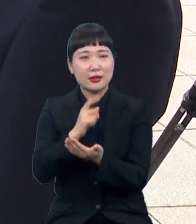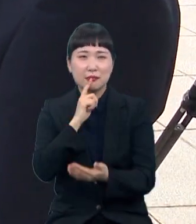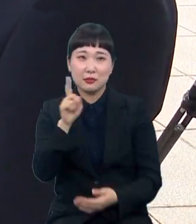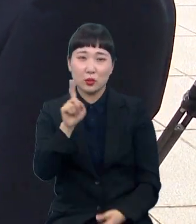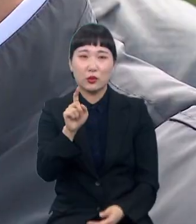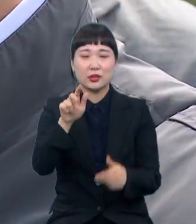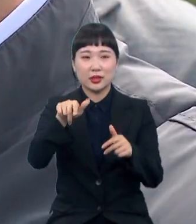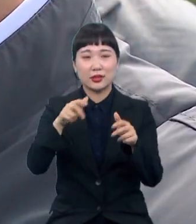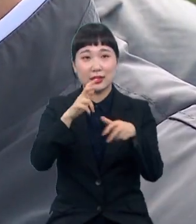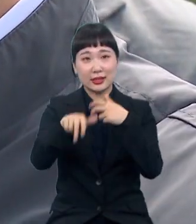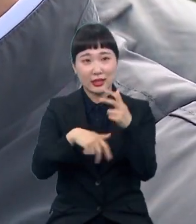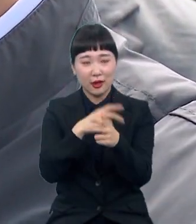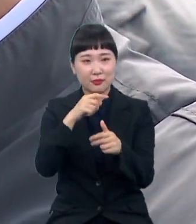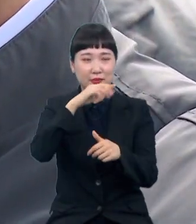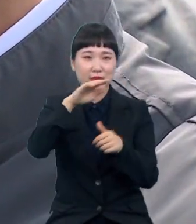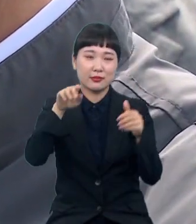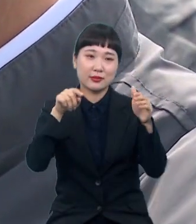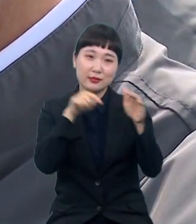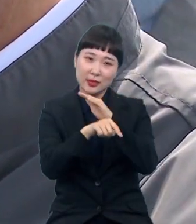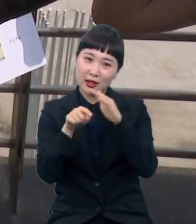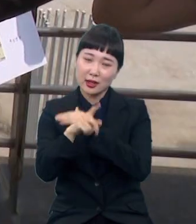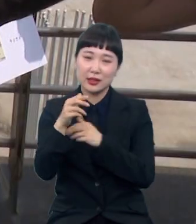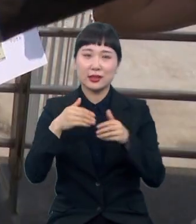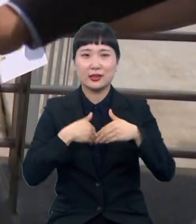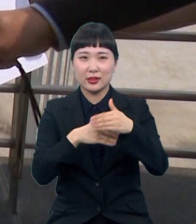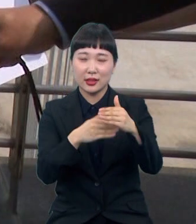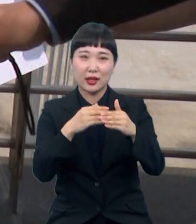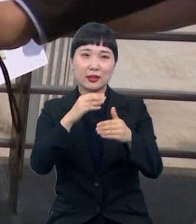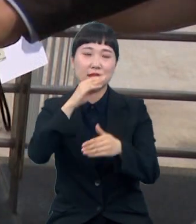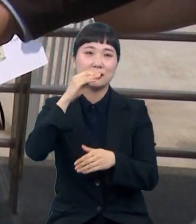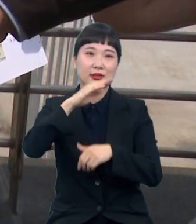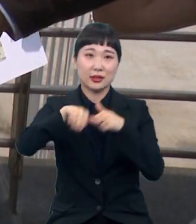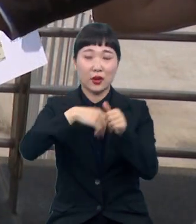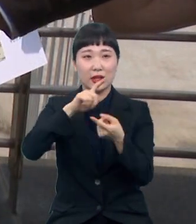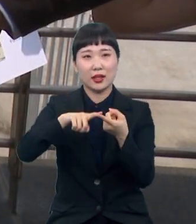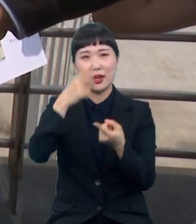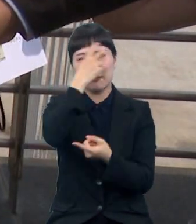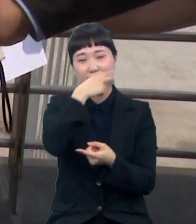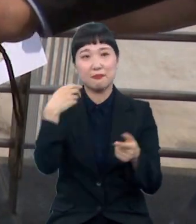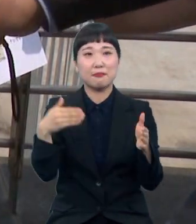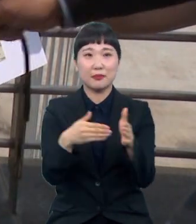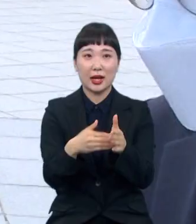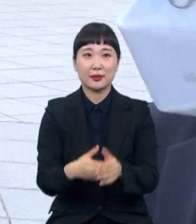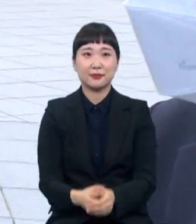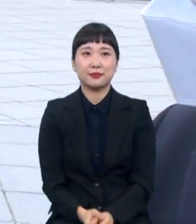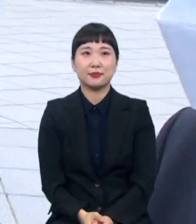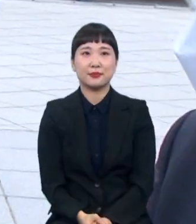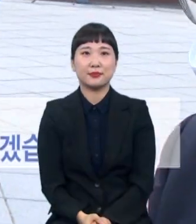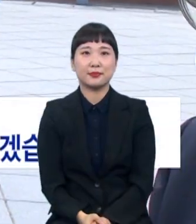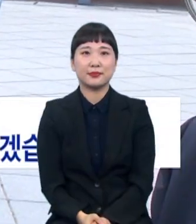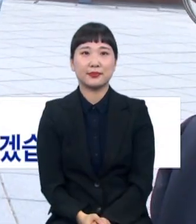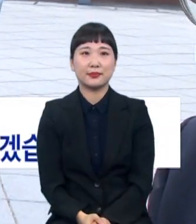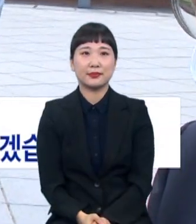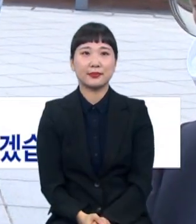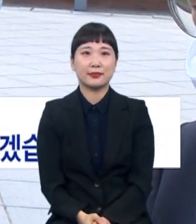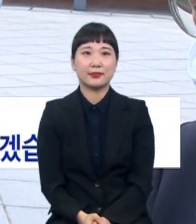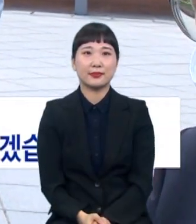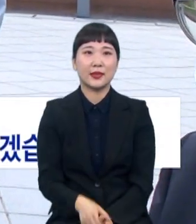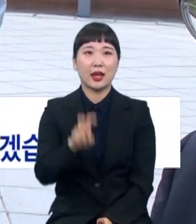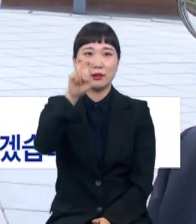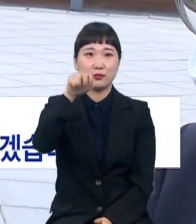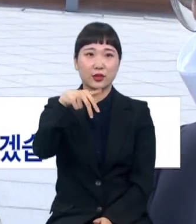사업 현장을 방문해 진행 상황을 점검했습니다. 뮤지엄하고 우리 미술관하고